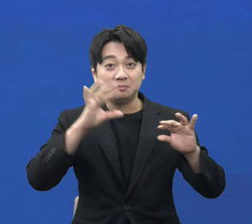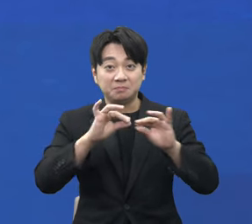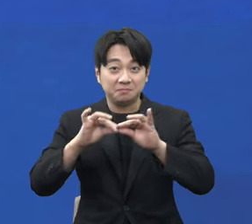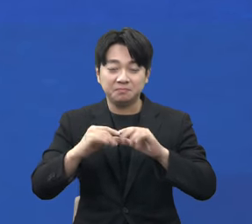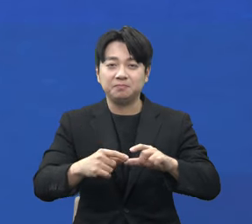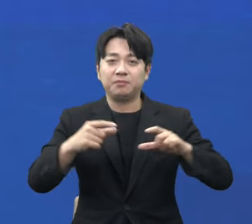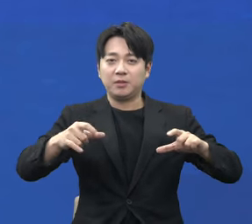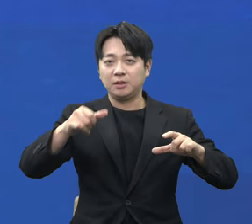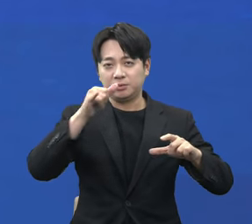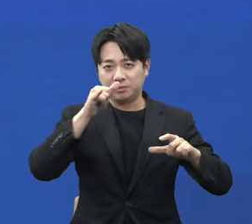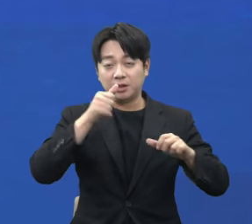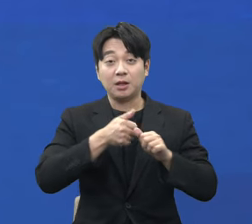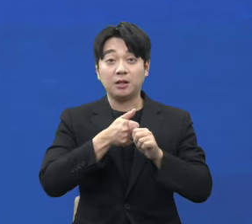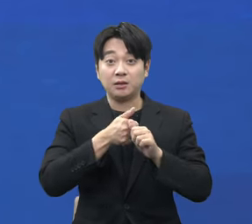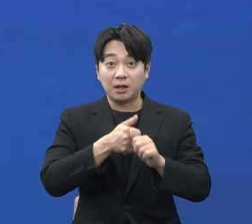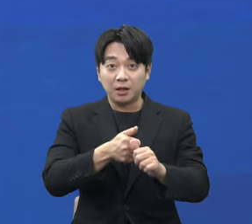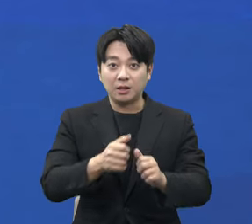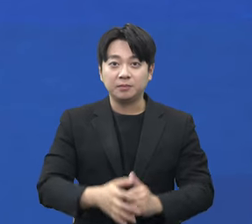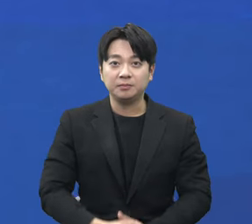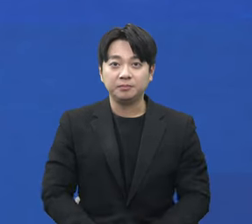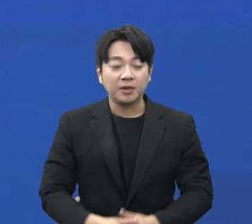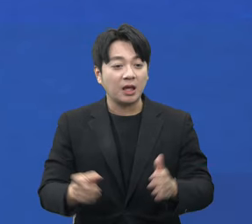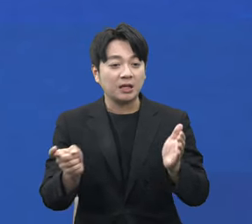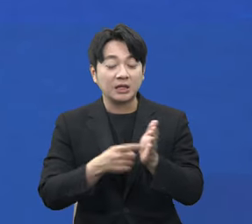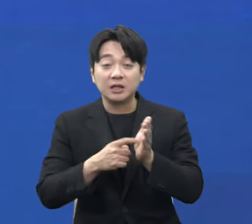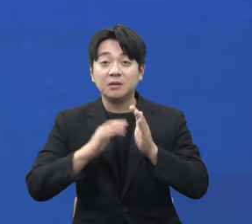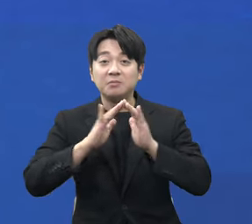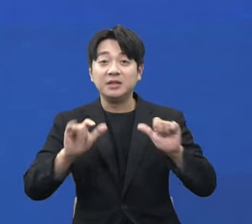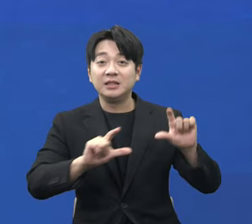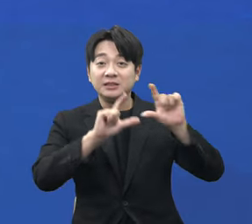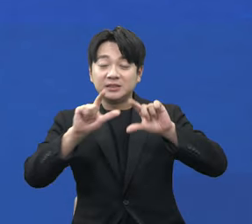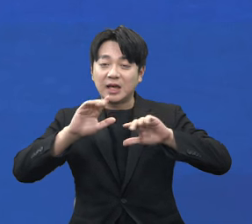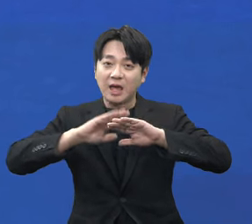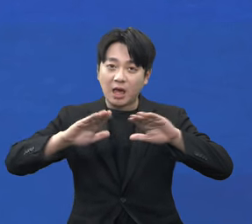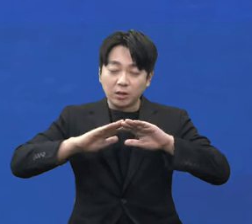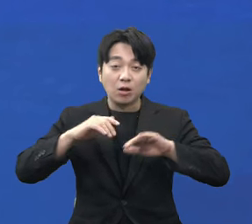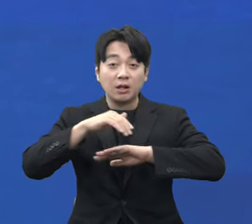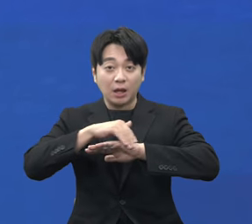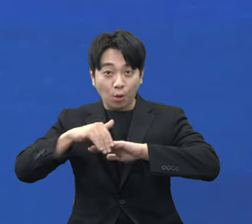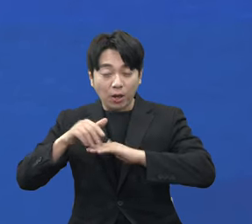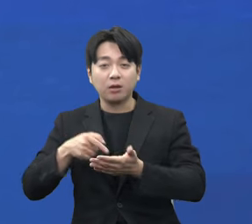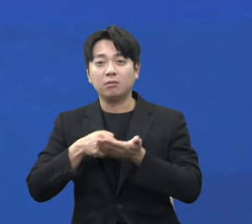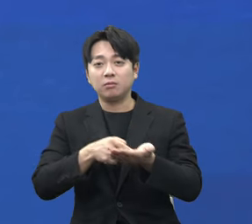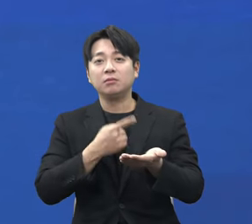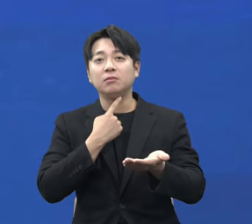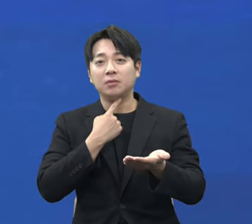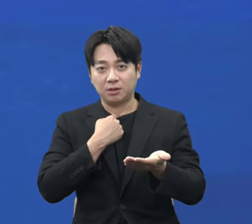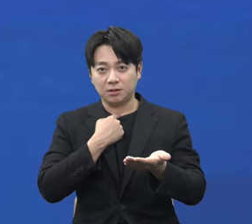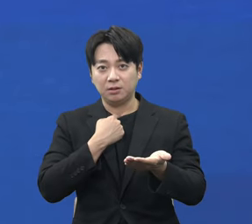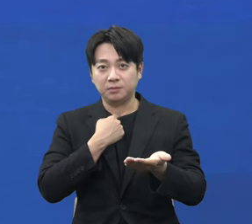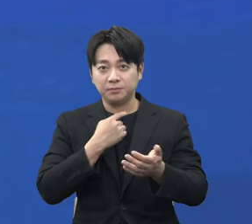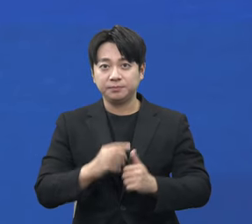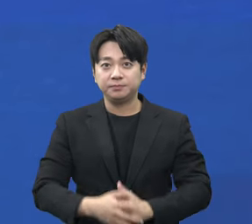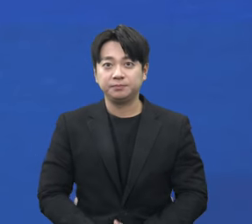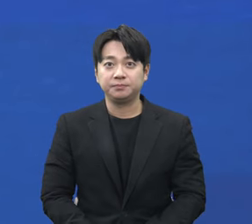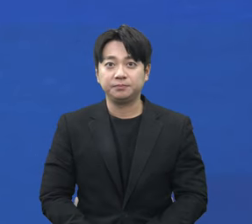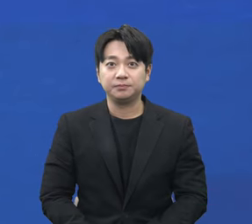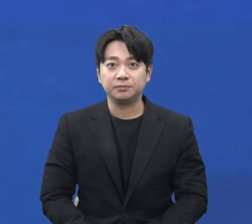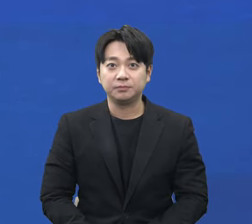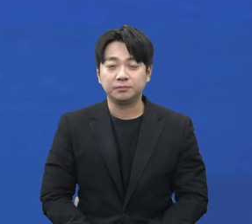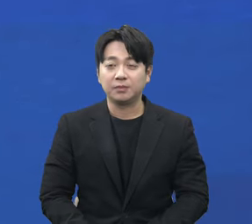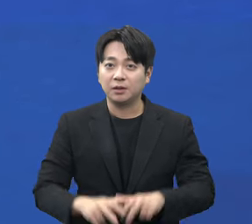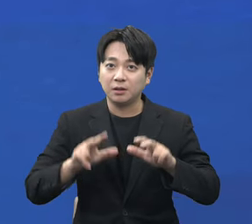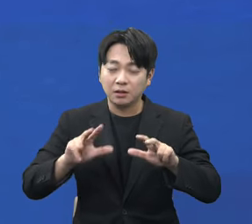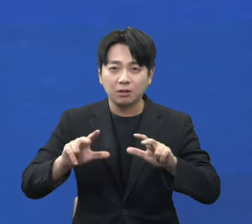의견에 따라 총 30조 규모의 긴급 민생 계획을 제안한 바 있습니다. 폭증한 부채 문제와 해결과